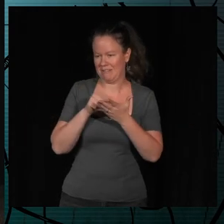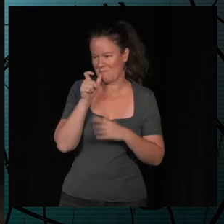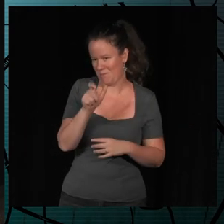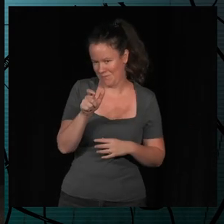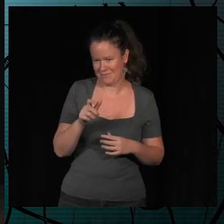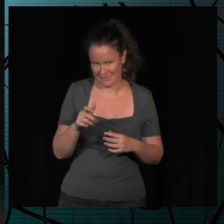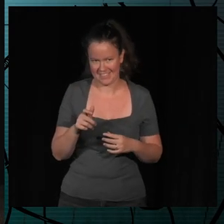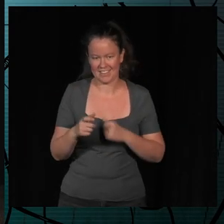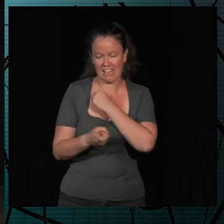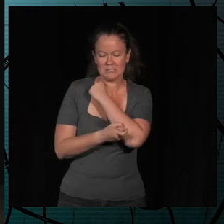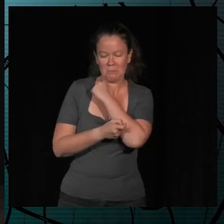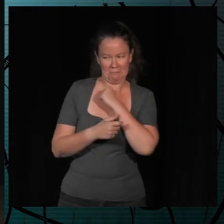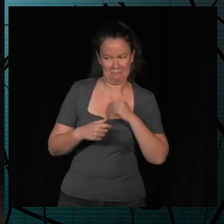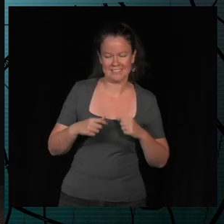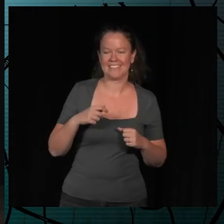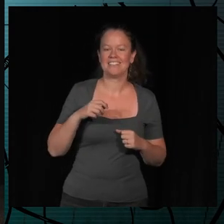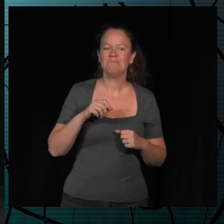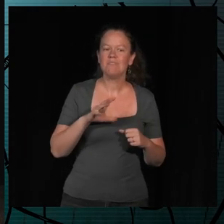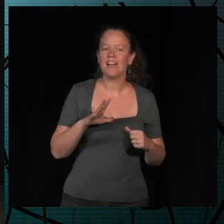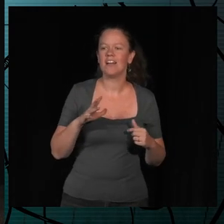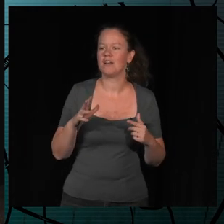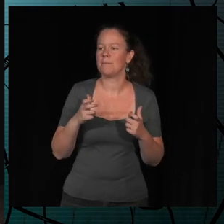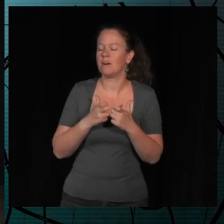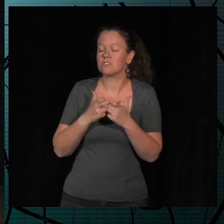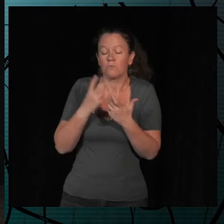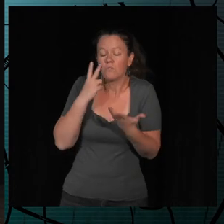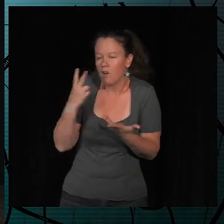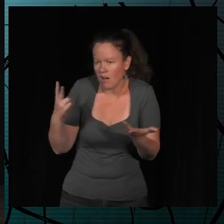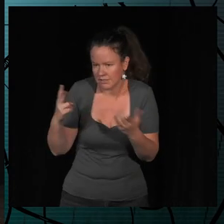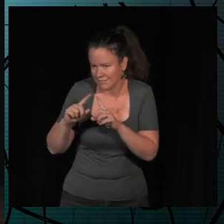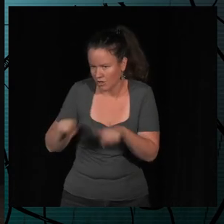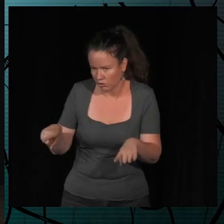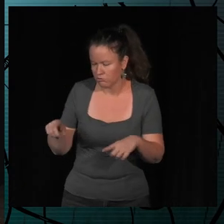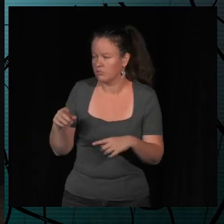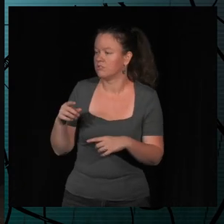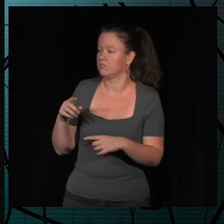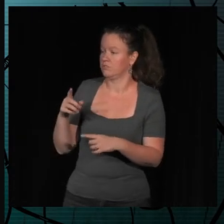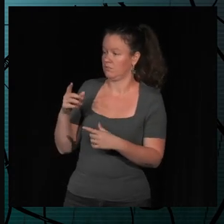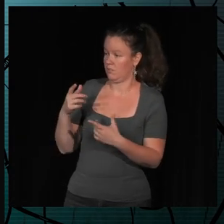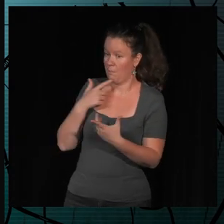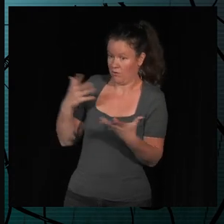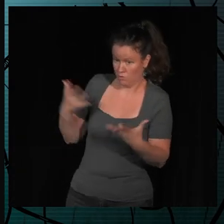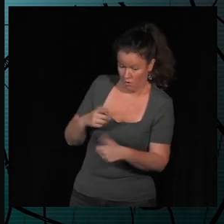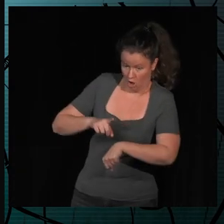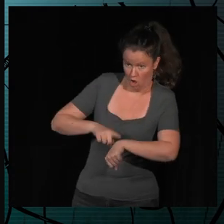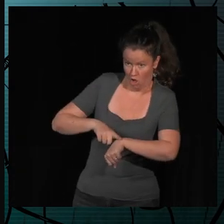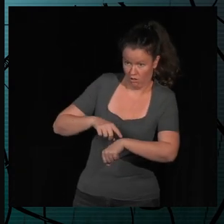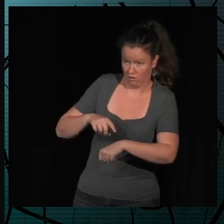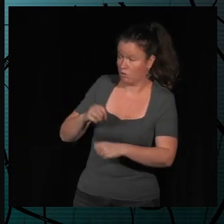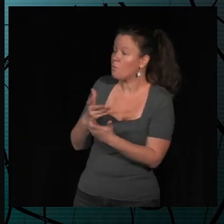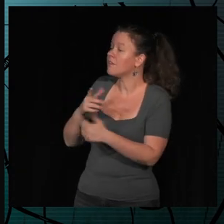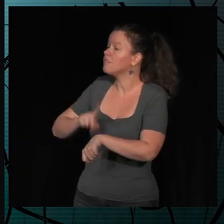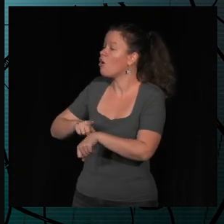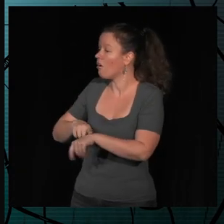consensus là mais c'est vrai qu'on voit bien que par exemple les prises en charge basé sur le temps passé de jeux vidéo ont tout été un échec par